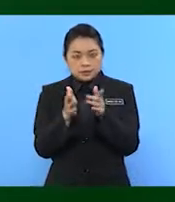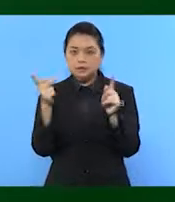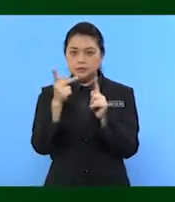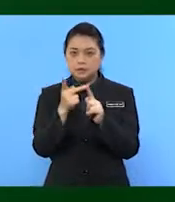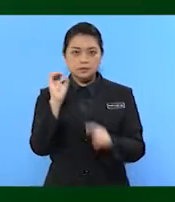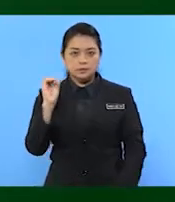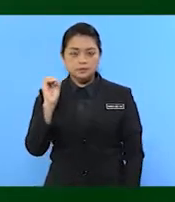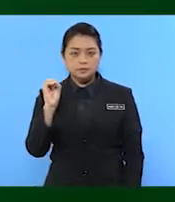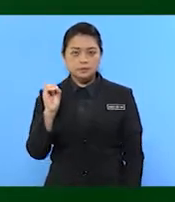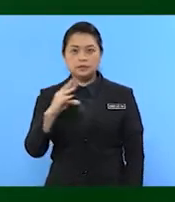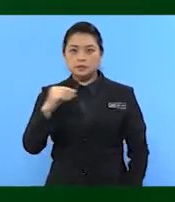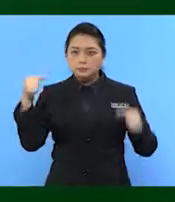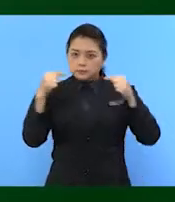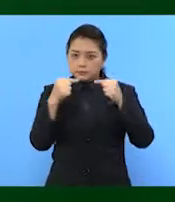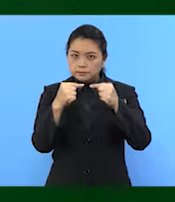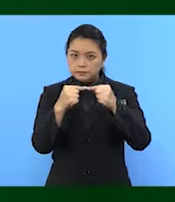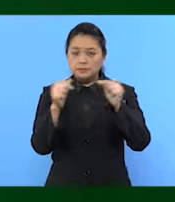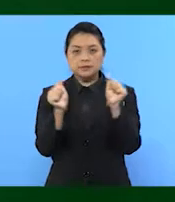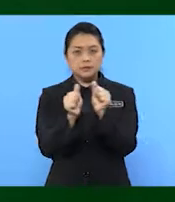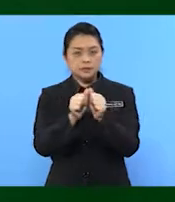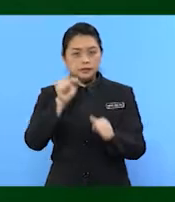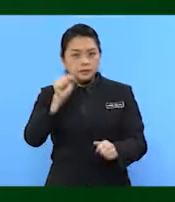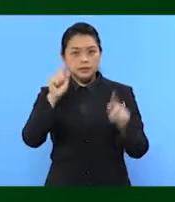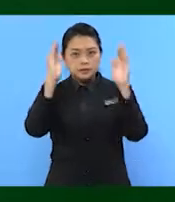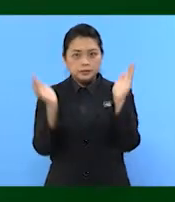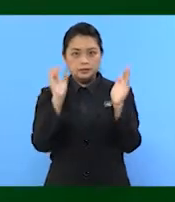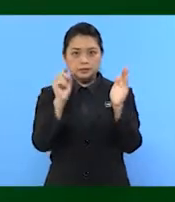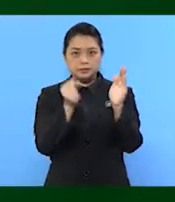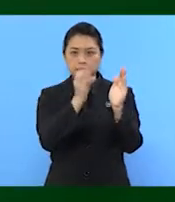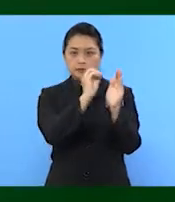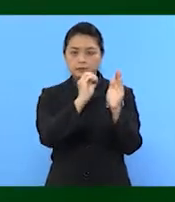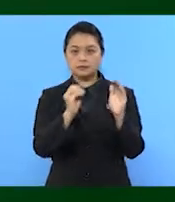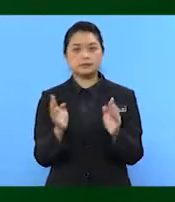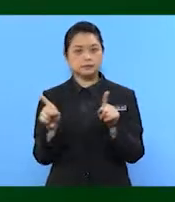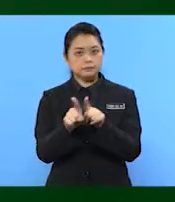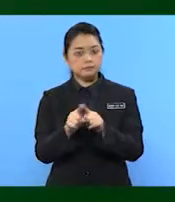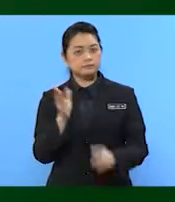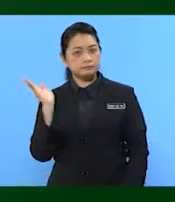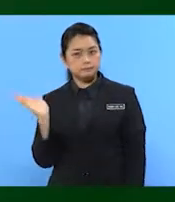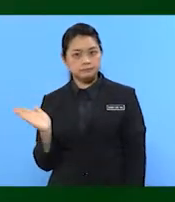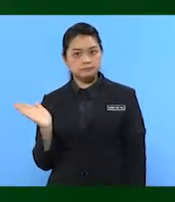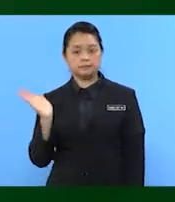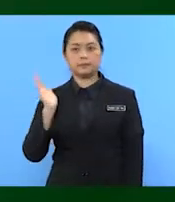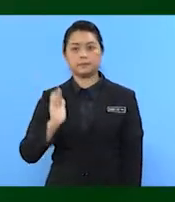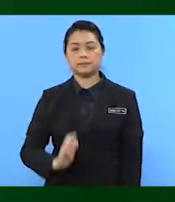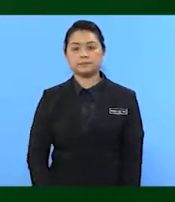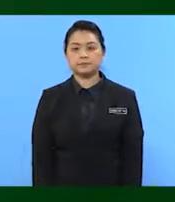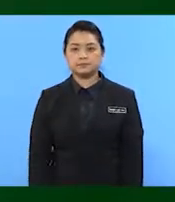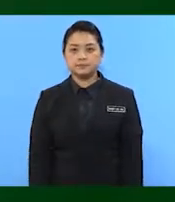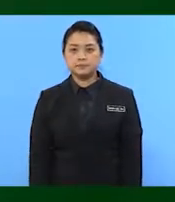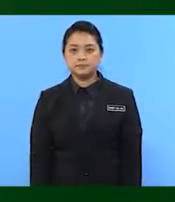unit dan bertindih dengan titik asalan seperti yang ditunjukkan oleh gambar rajah di